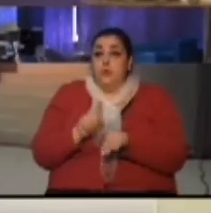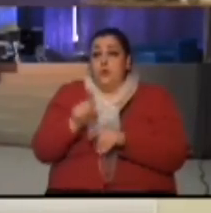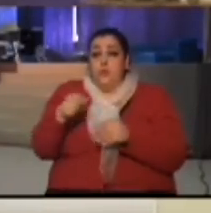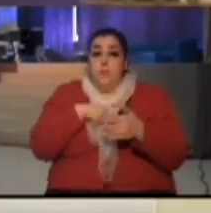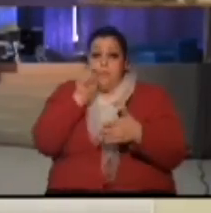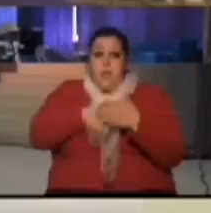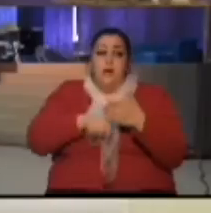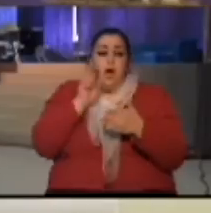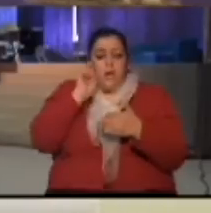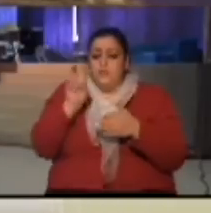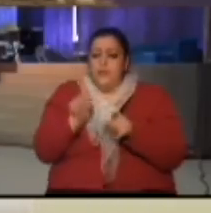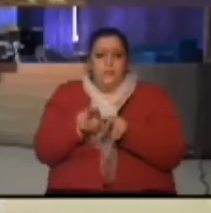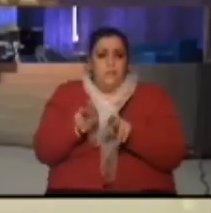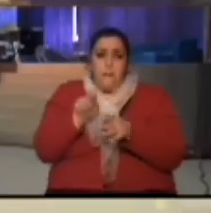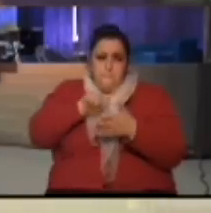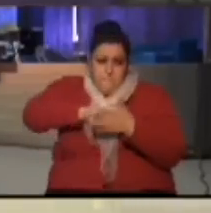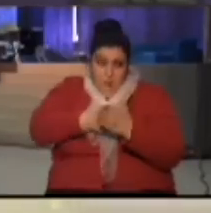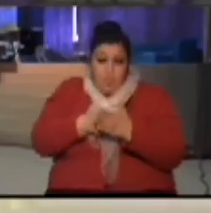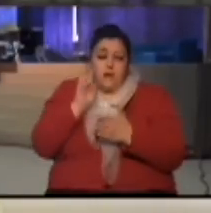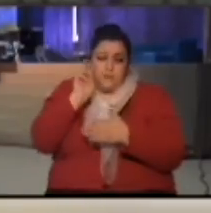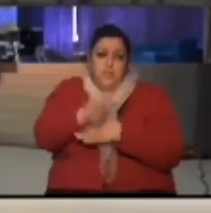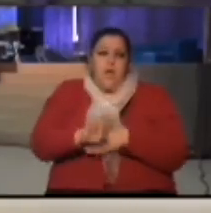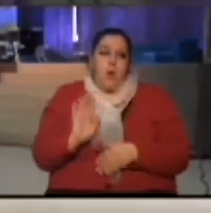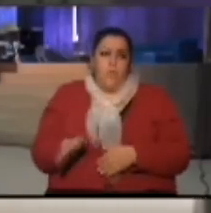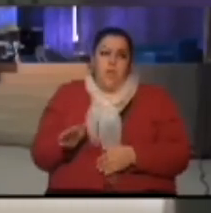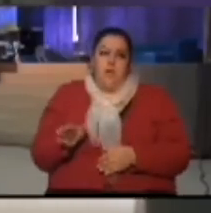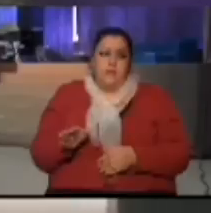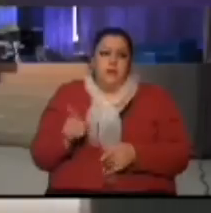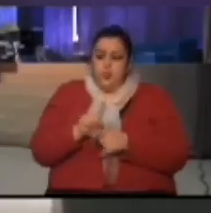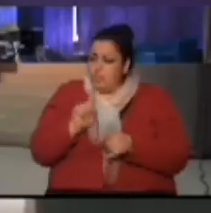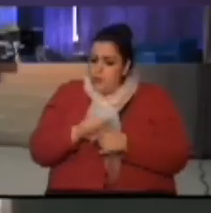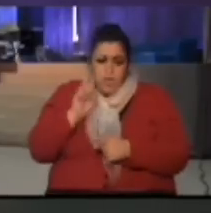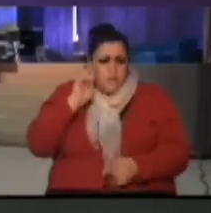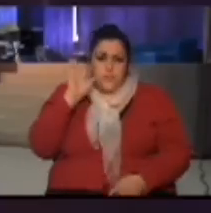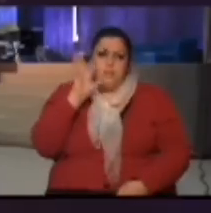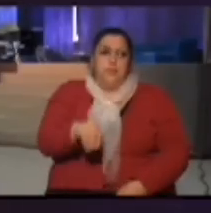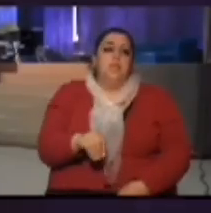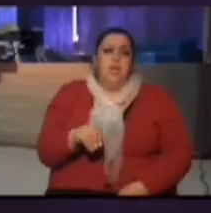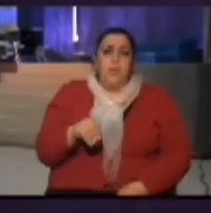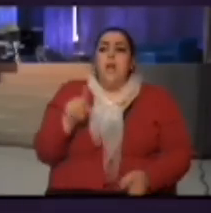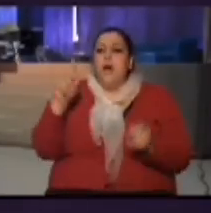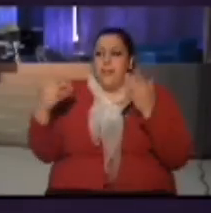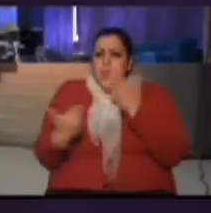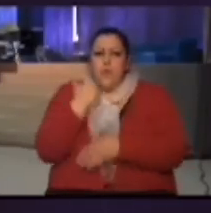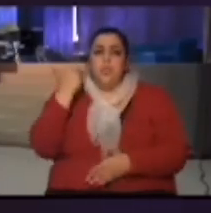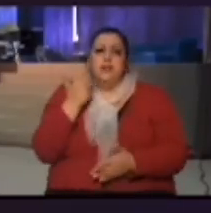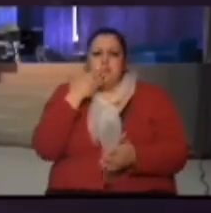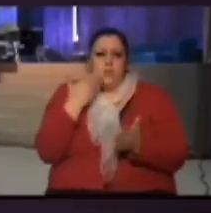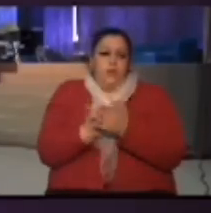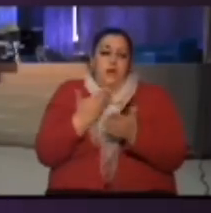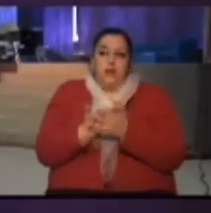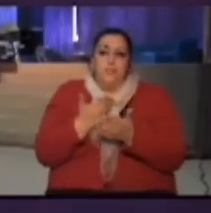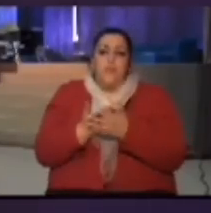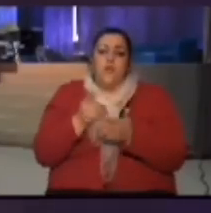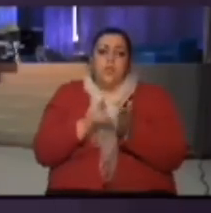ես, որքան էլ պարիս պես արել, ինքը ներս է մտնելու, ինքը նորից ցույց է տալու, ով է ինքը